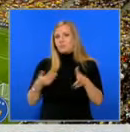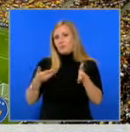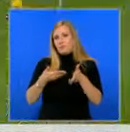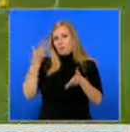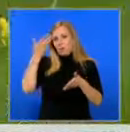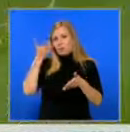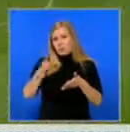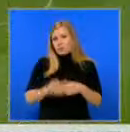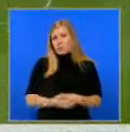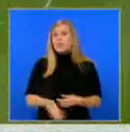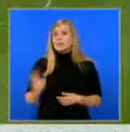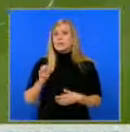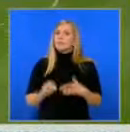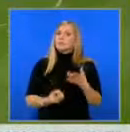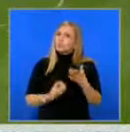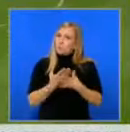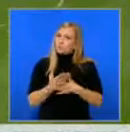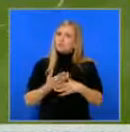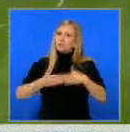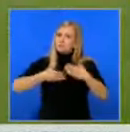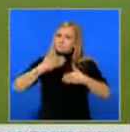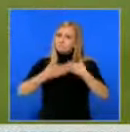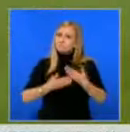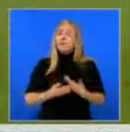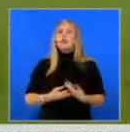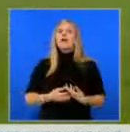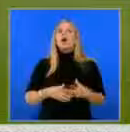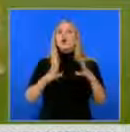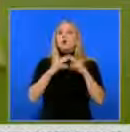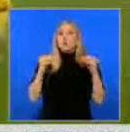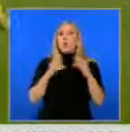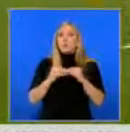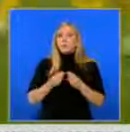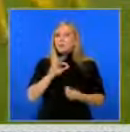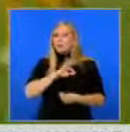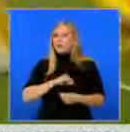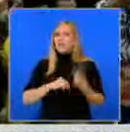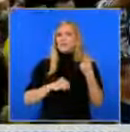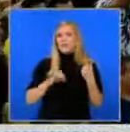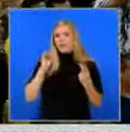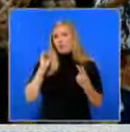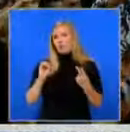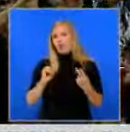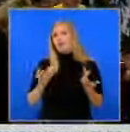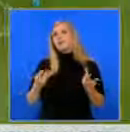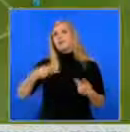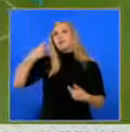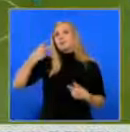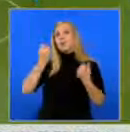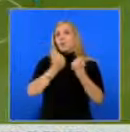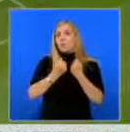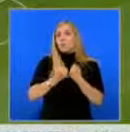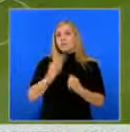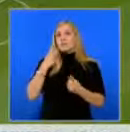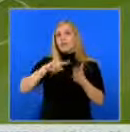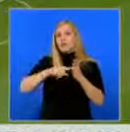ситуация след възобновяването на играта румъния се наложи 2:0 след късни попадения и се изкачи на второ място в групата с две